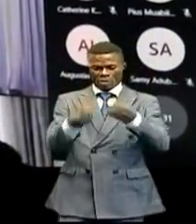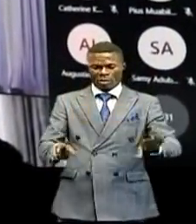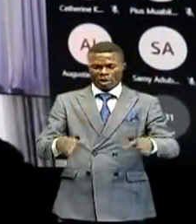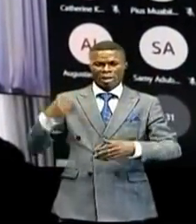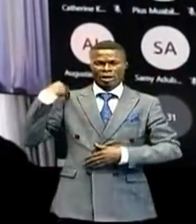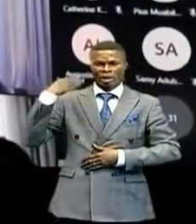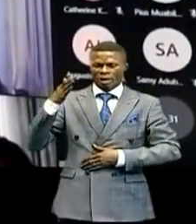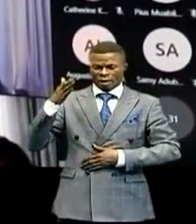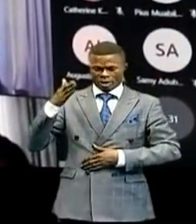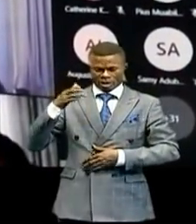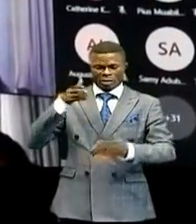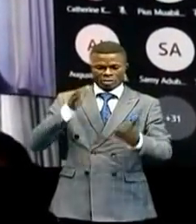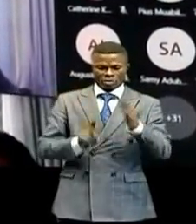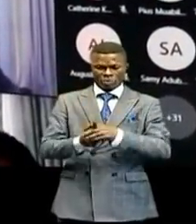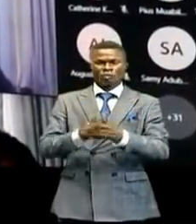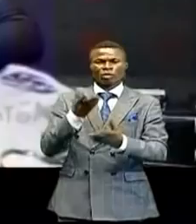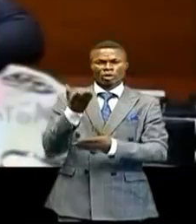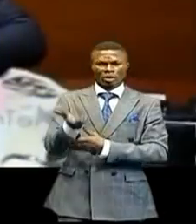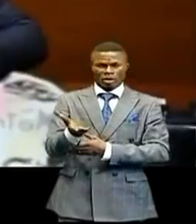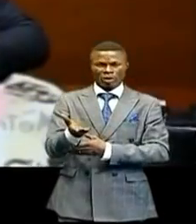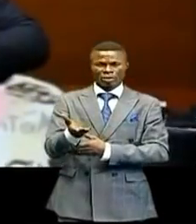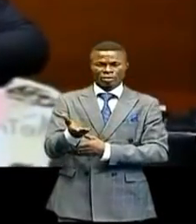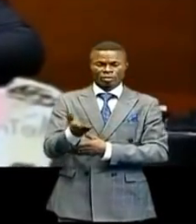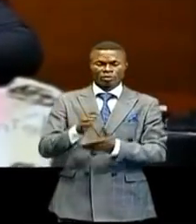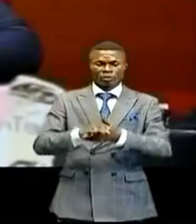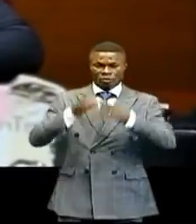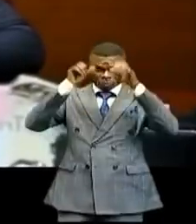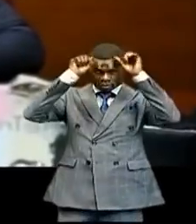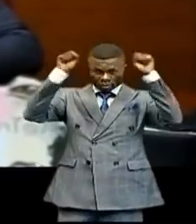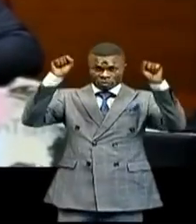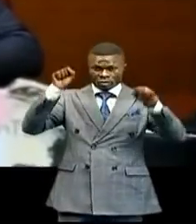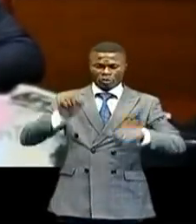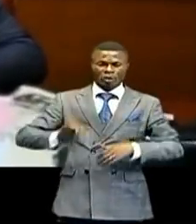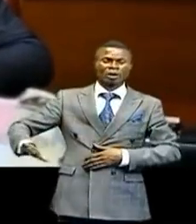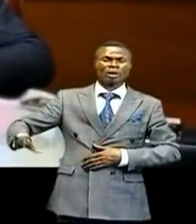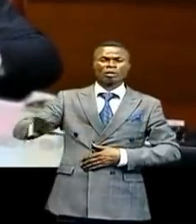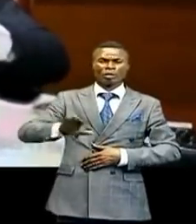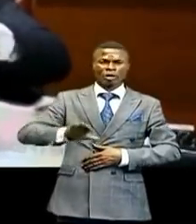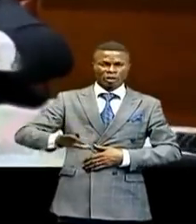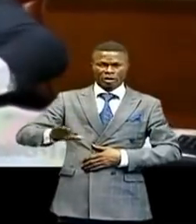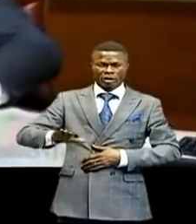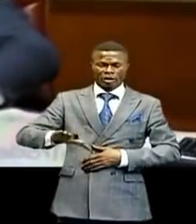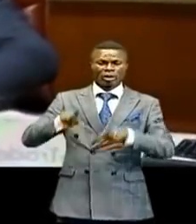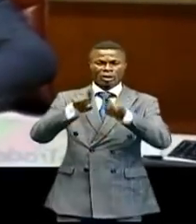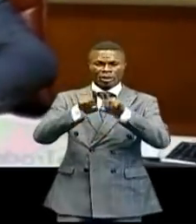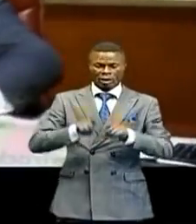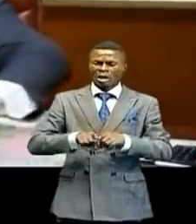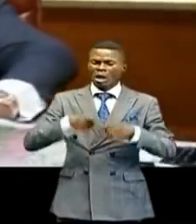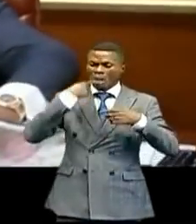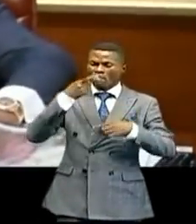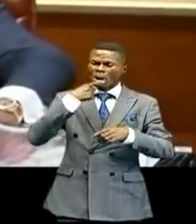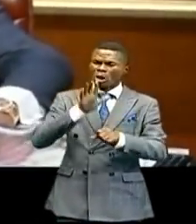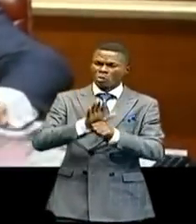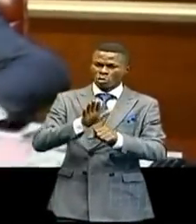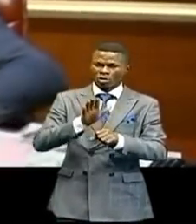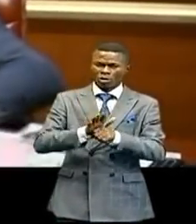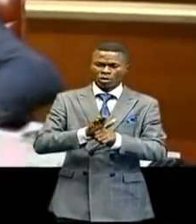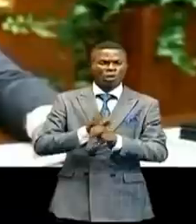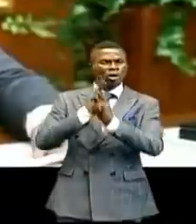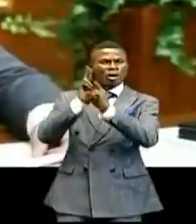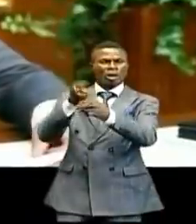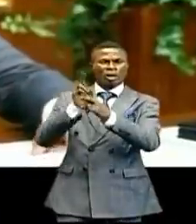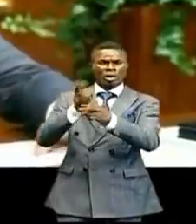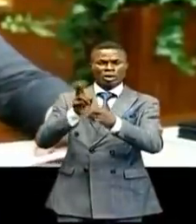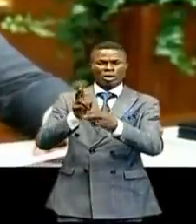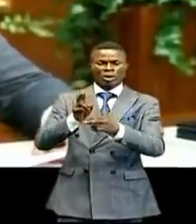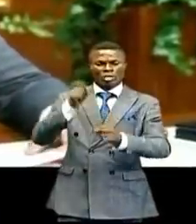lui sont parvenus. Le président de la République a aussi insisté pour qu'un rapport sur